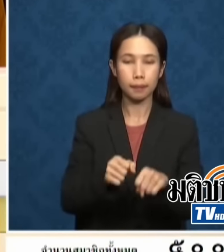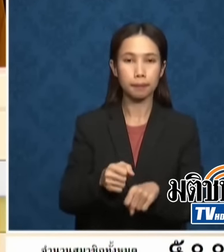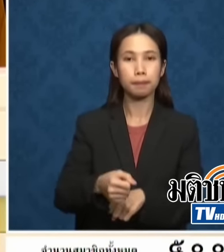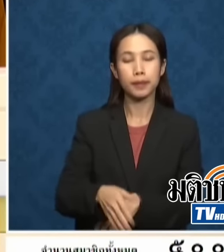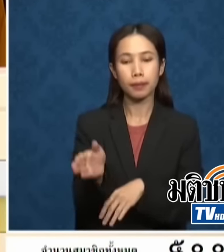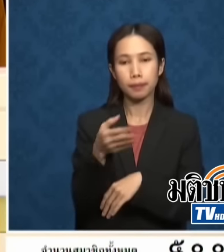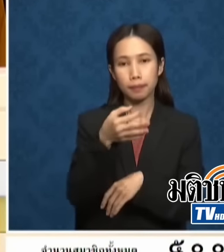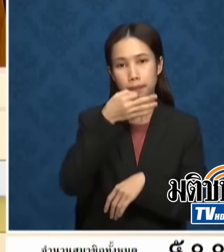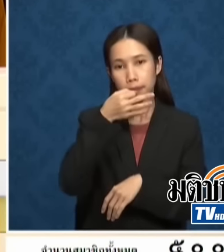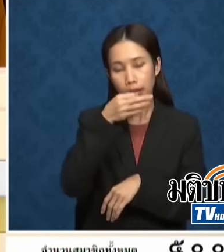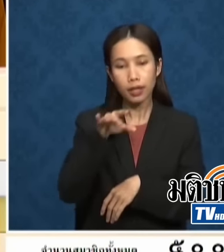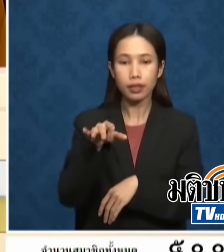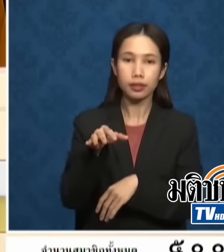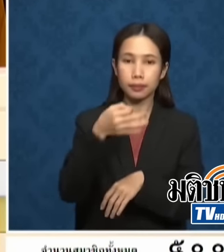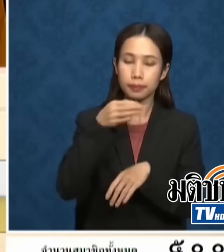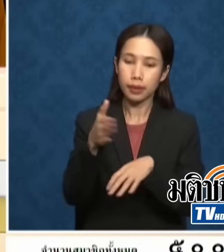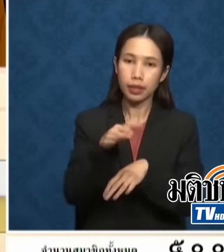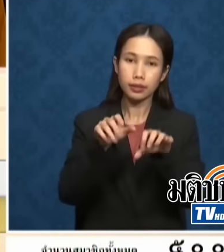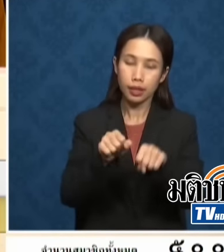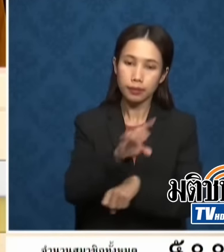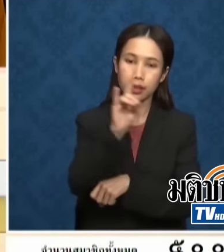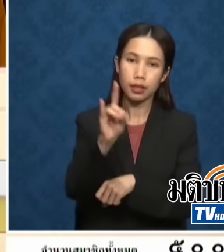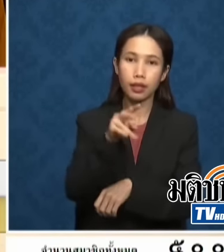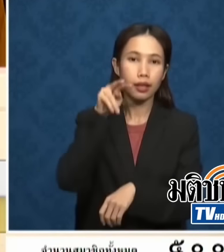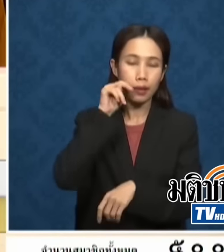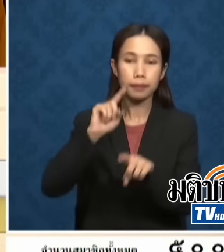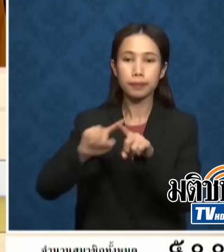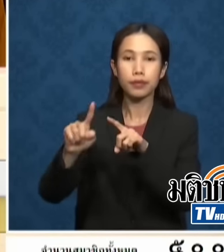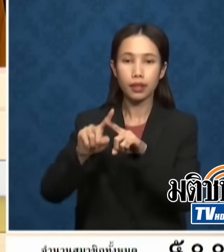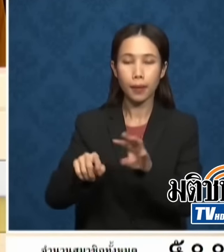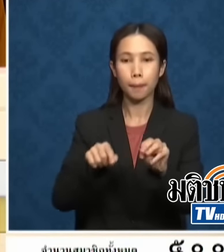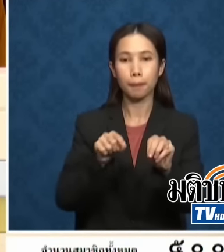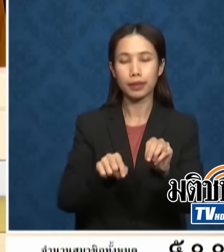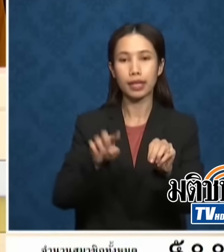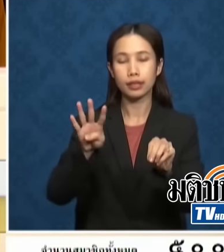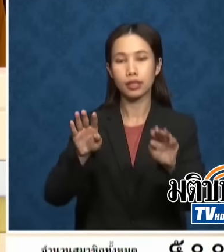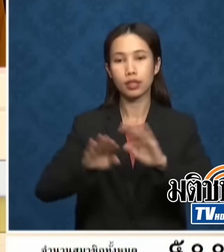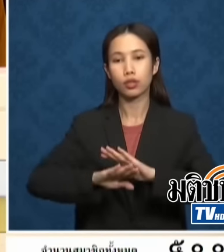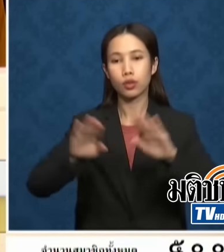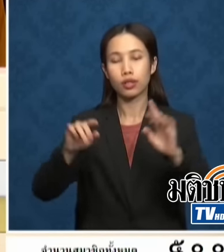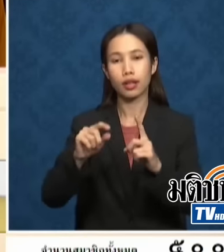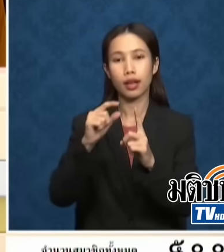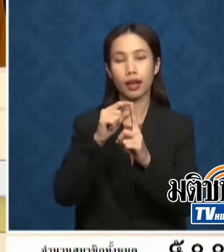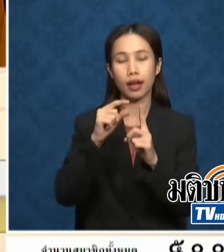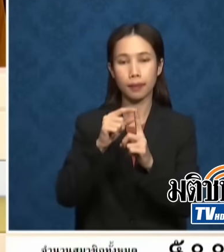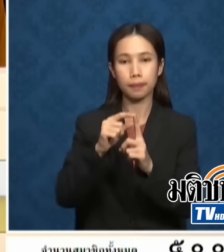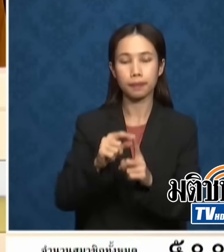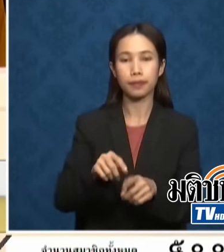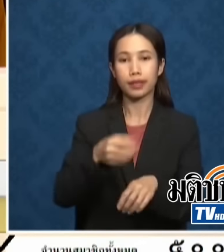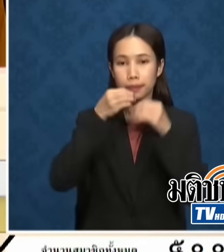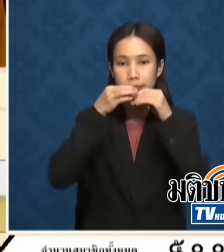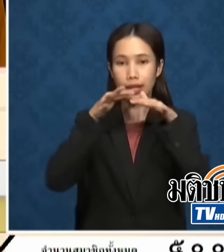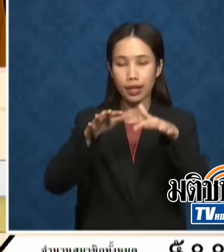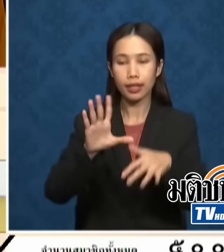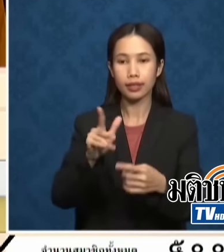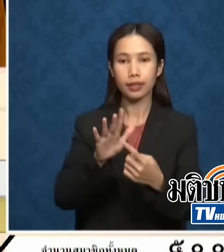ท่านั้นร่างมาตรา4ยกเลิกนิยามคำว่าทะเลชายฝั่ง